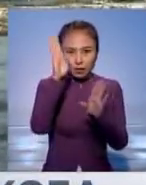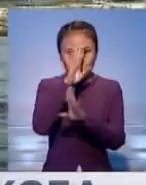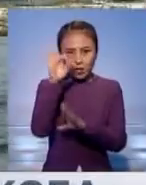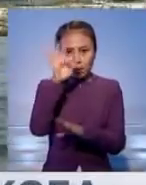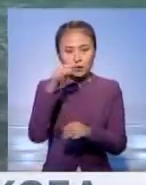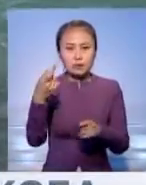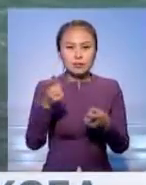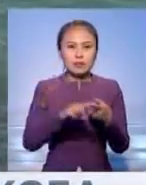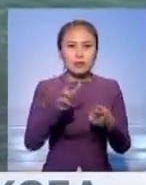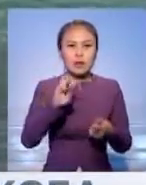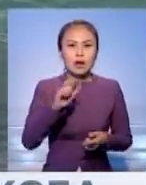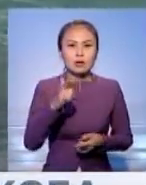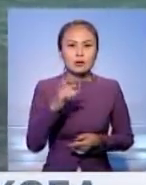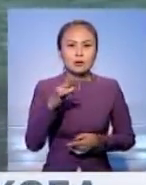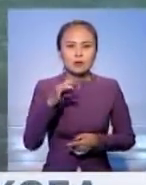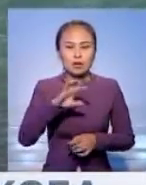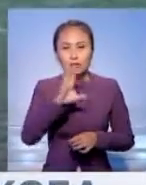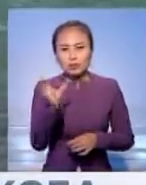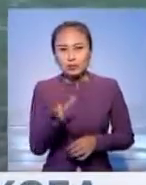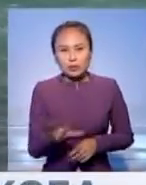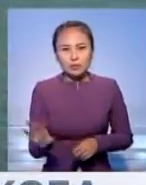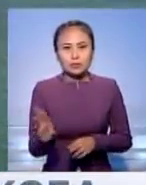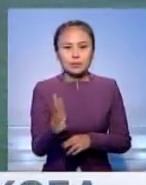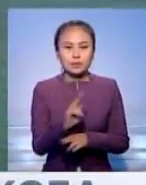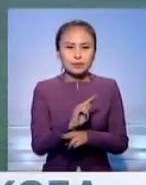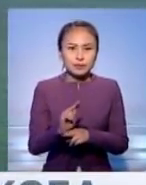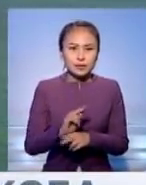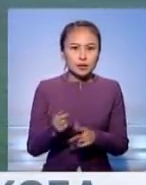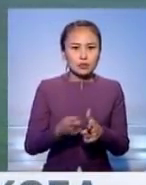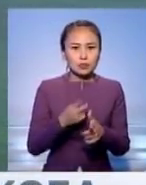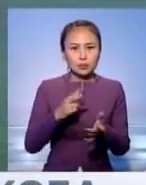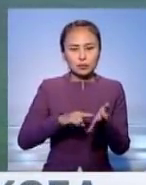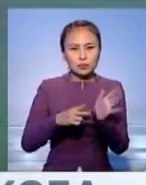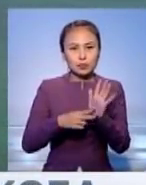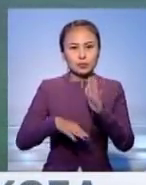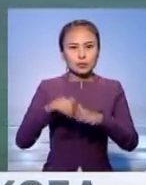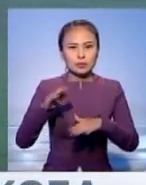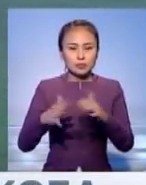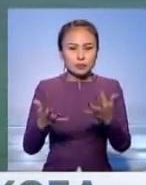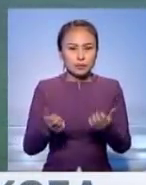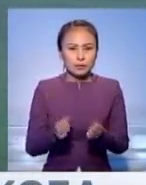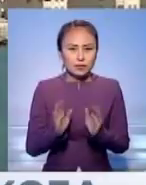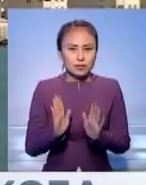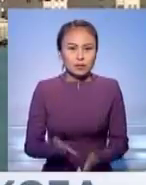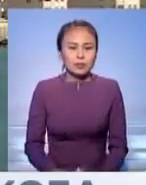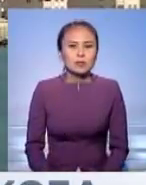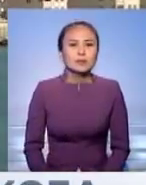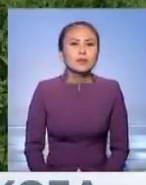экологиялық талаптарға сай магистральды құбырлар салу бағытында заманауи жобалар қолға алынады, дейді сарапшы.